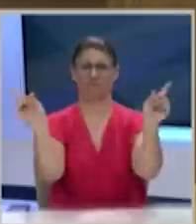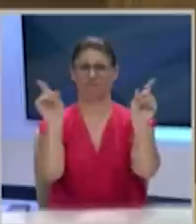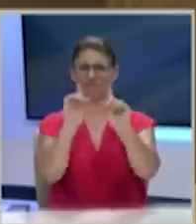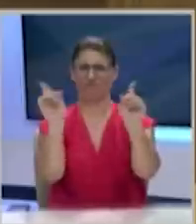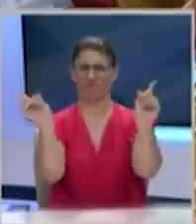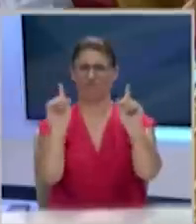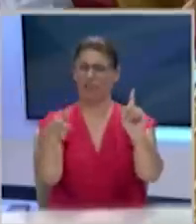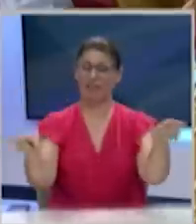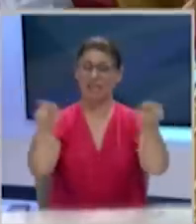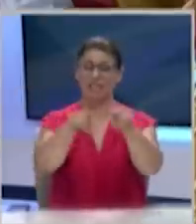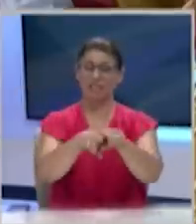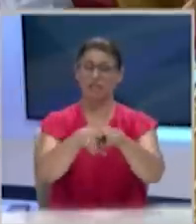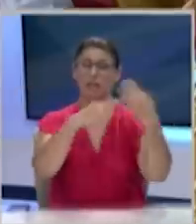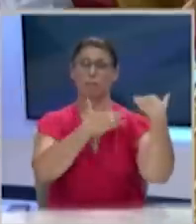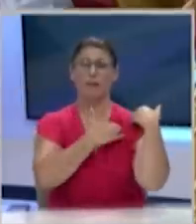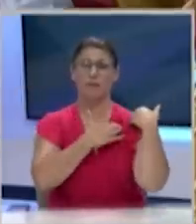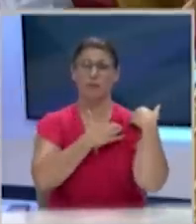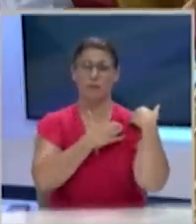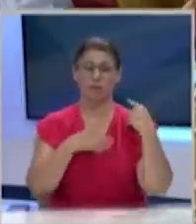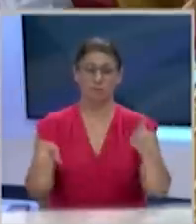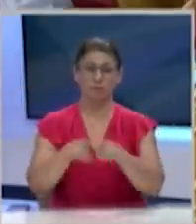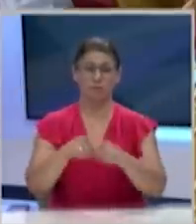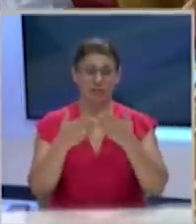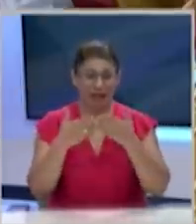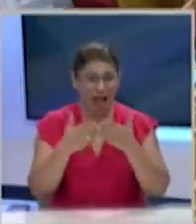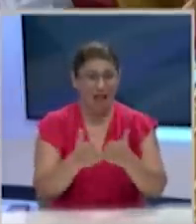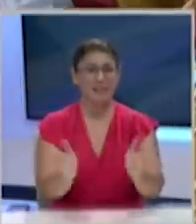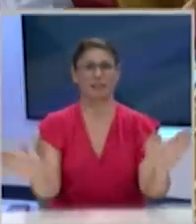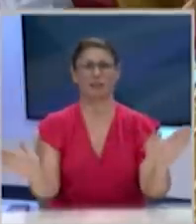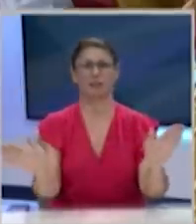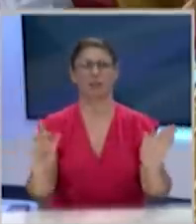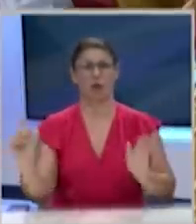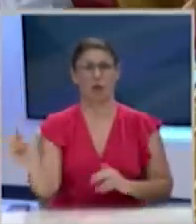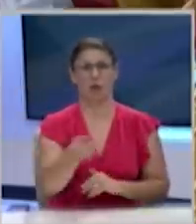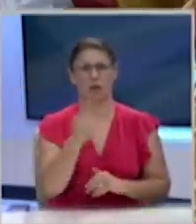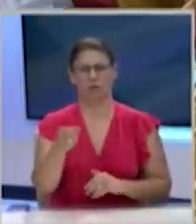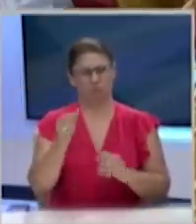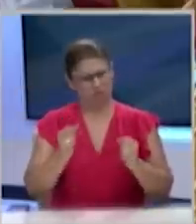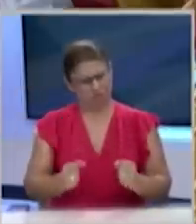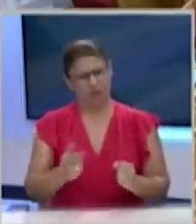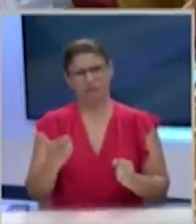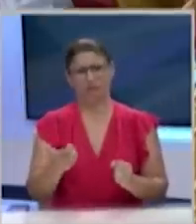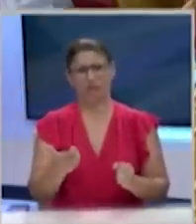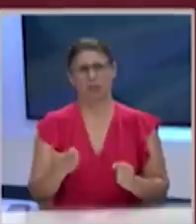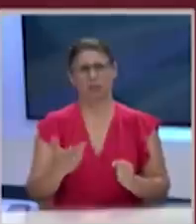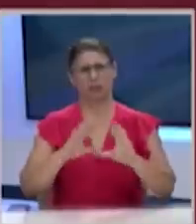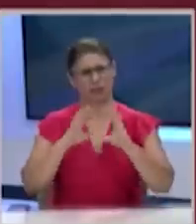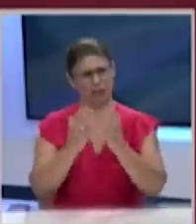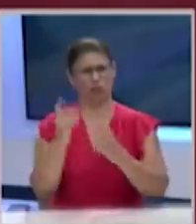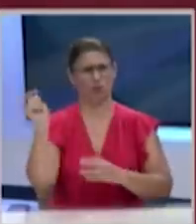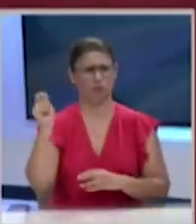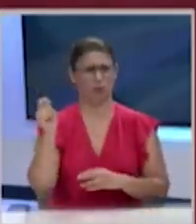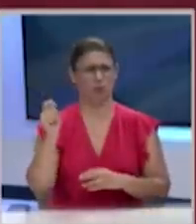συνυπεύθυνοι, γιατί στην ίδια γραμμή, για να μην πω ότι ανοίξαν κιόλας όλη αυτή την, με βάση τώρα τη γενικότερη